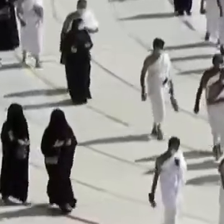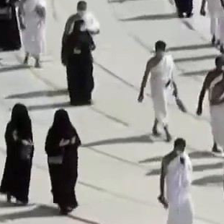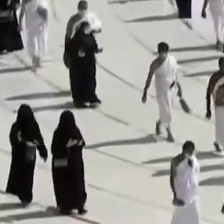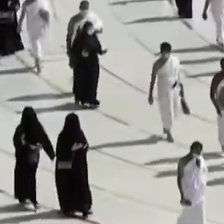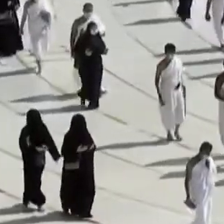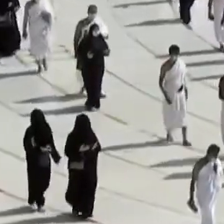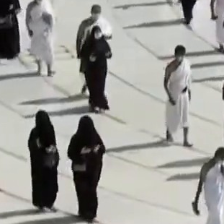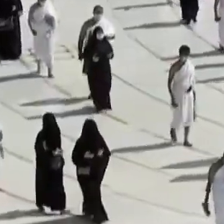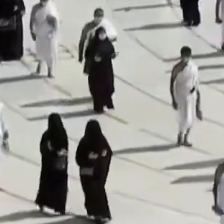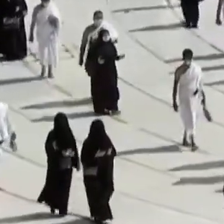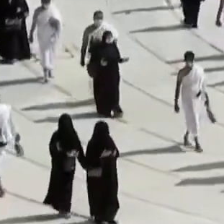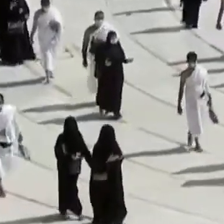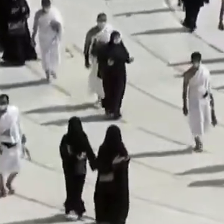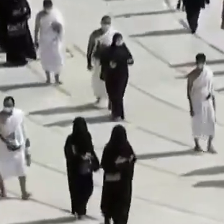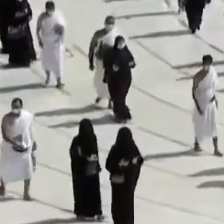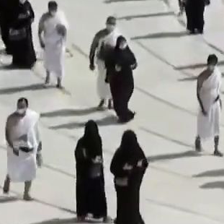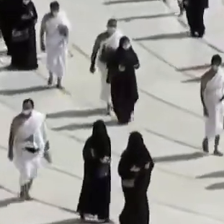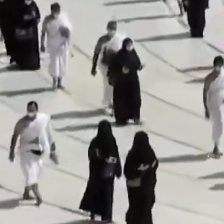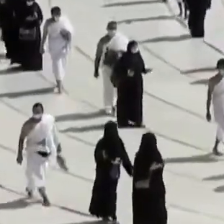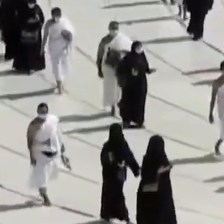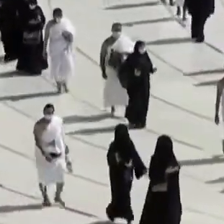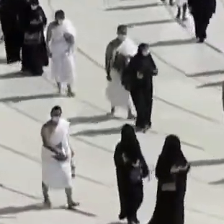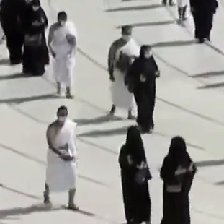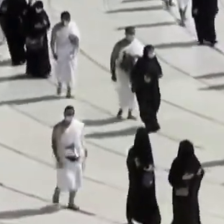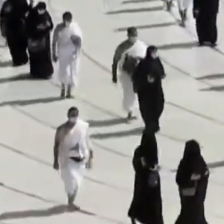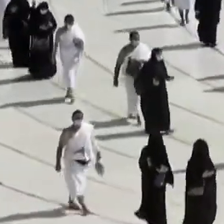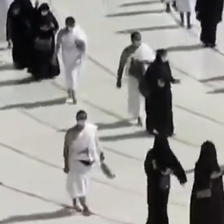السلام عليكم ورحمة الله وبركاته.